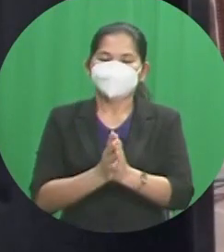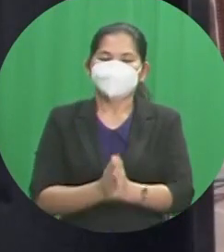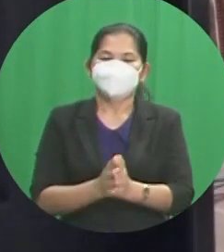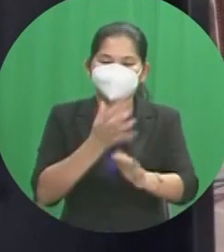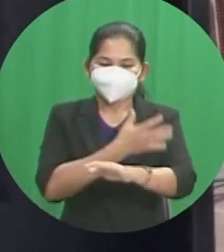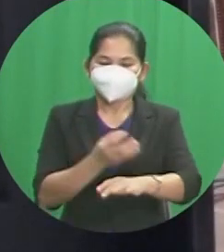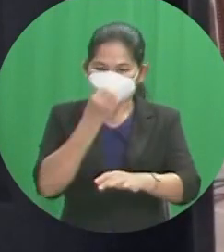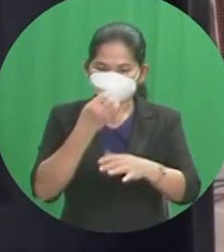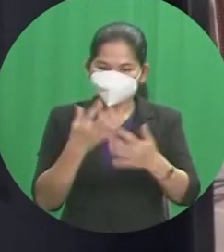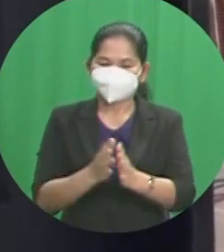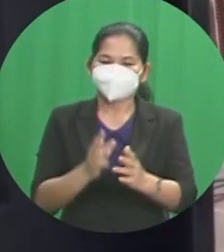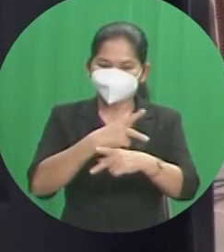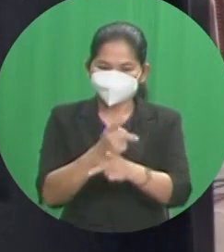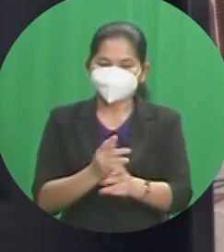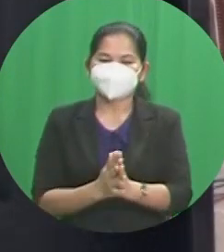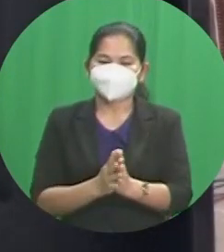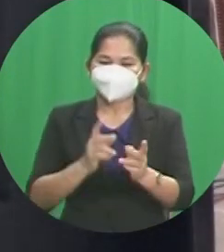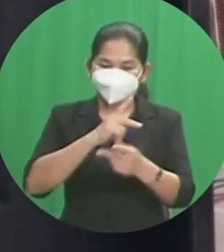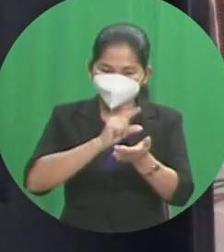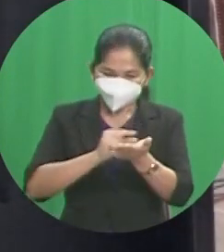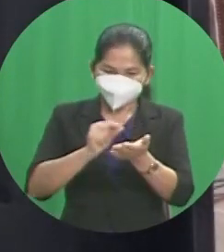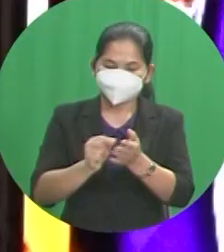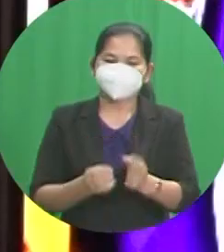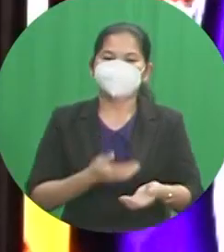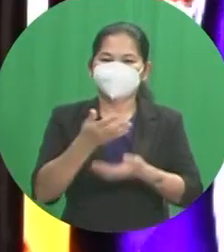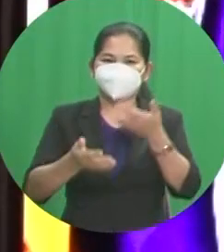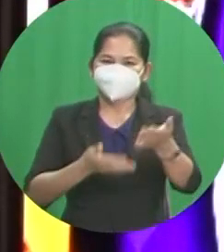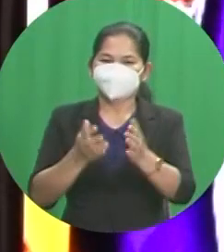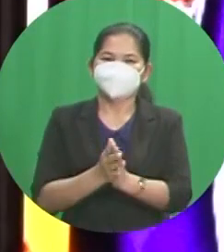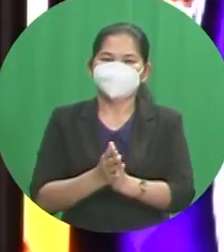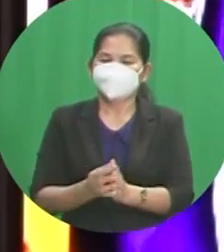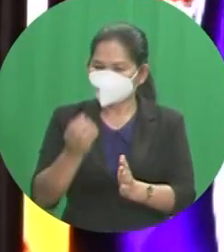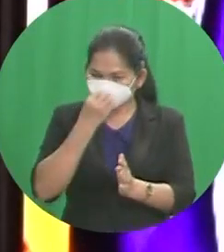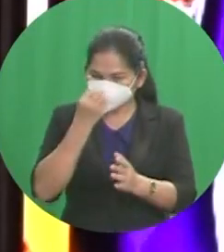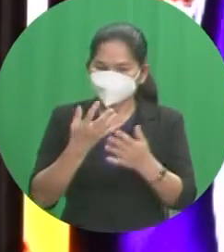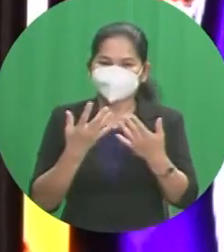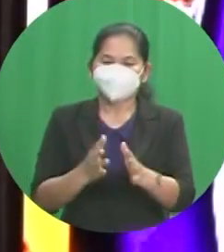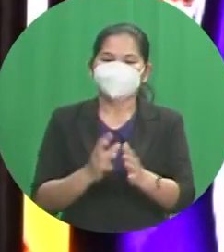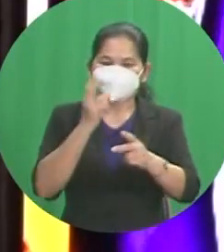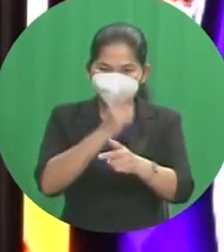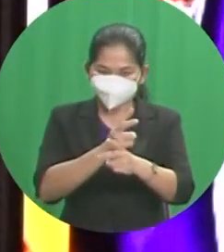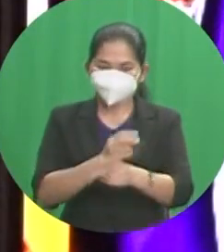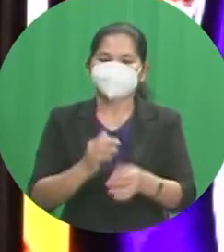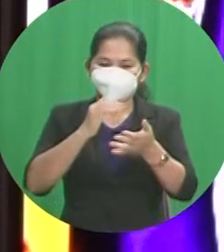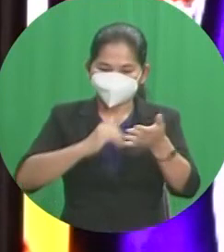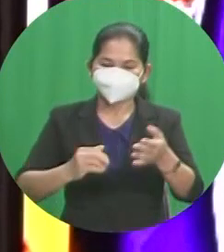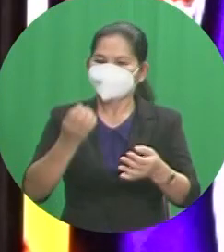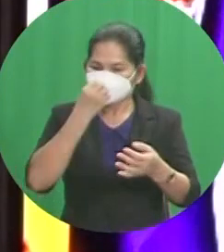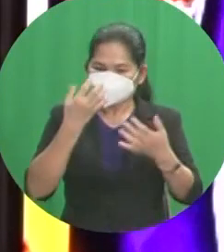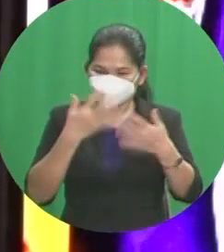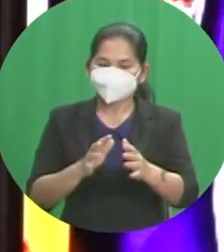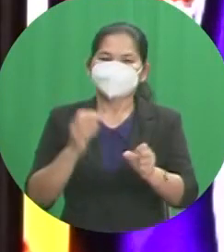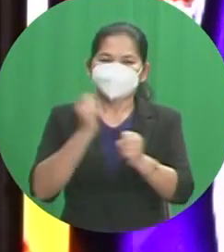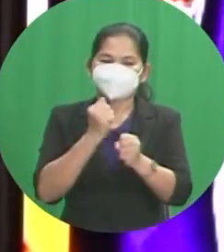ធស្បៀងរួមមានការផលិតការកែច្នៃការចែកចាយការបរិភោគនិងការរក្សាទុកកាកសំណល់ម្ហូបអាហារដើម្បី